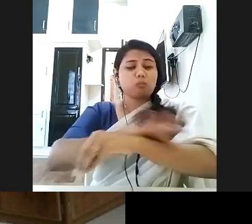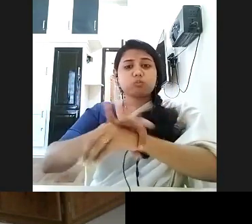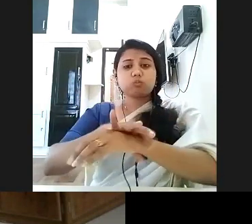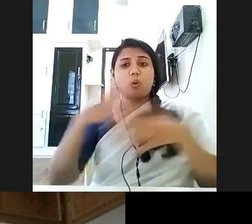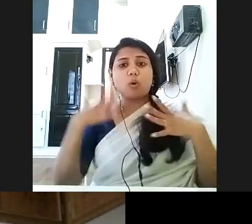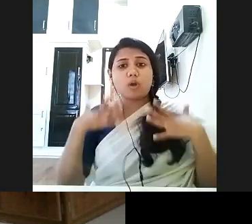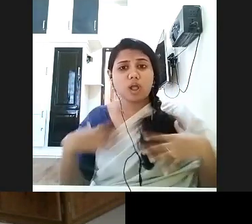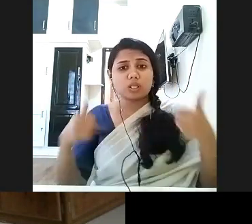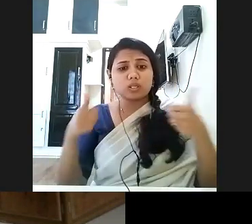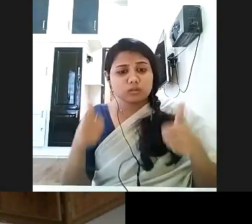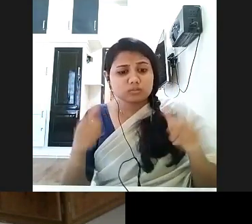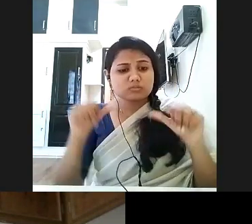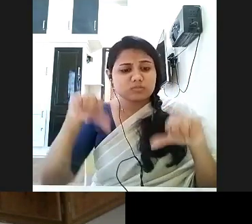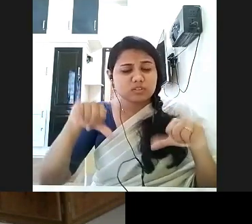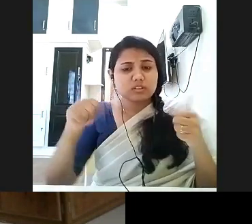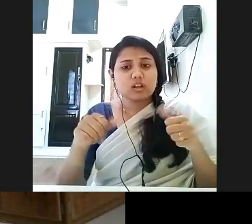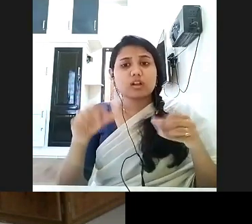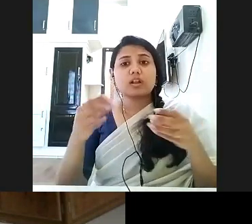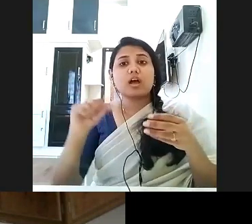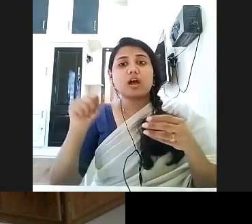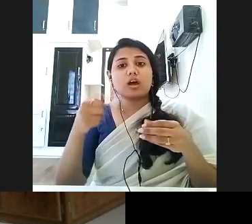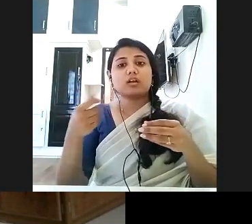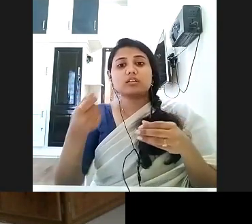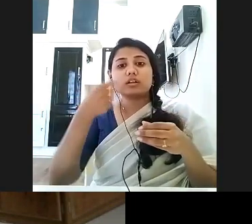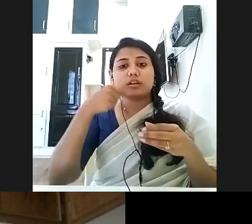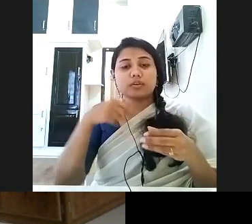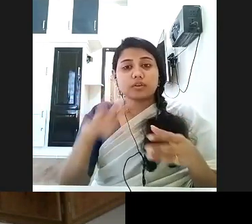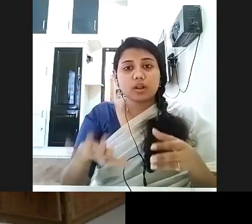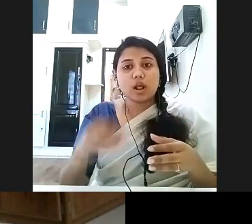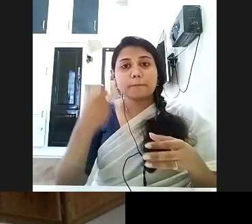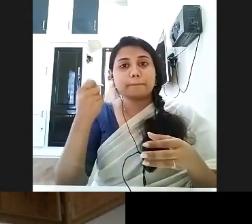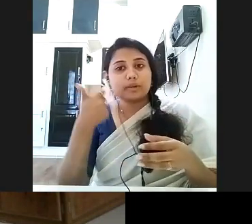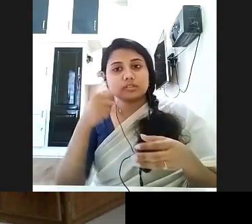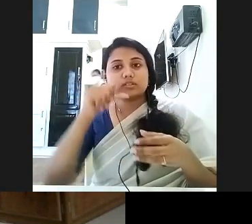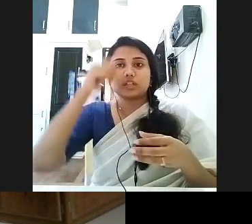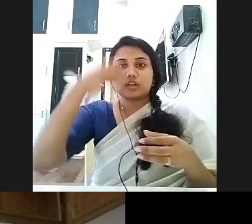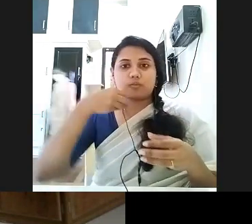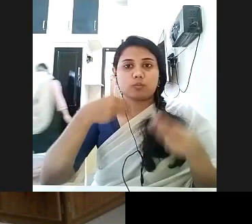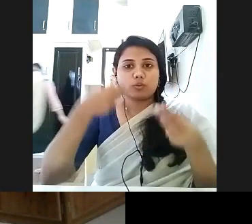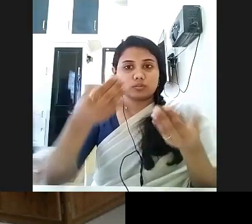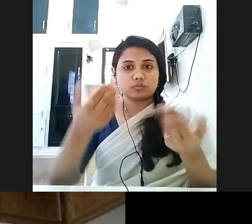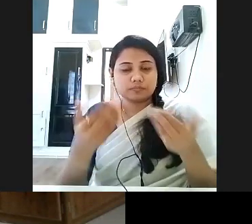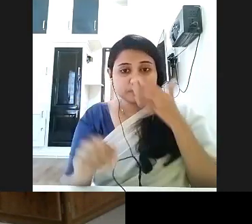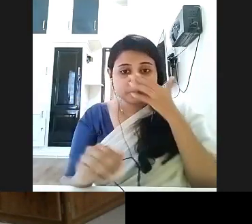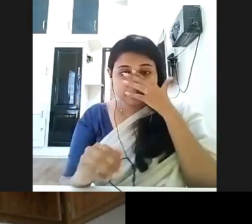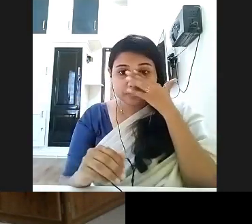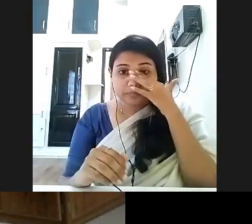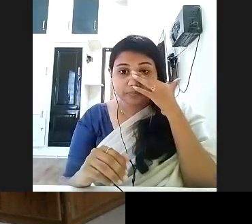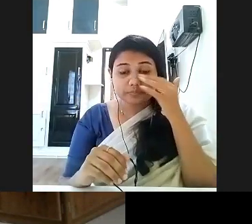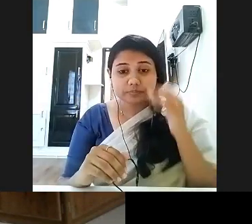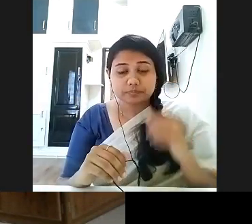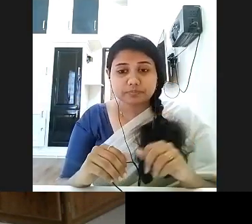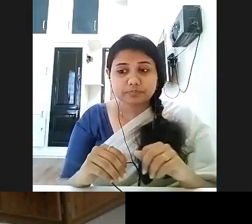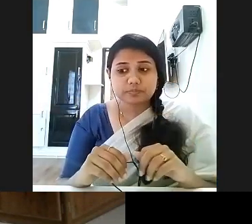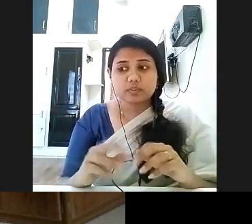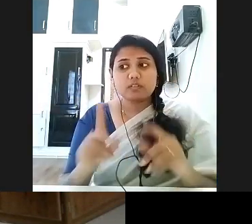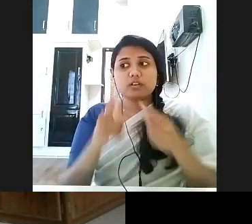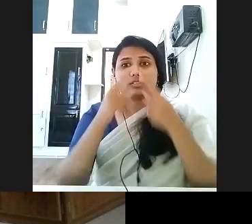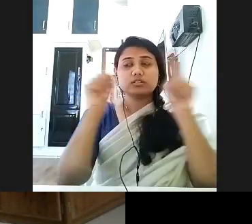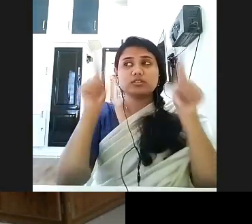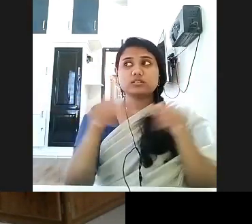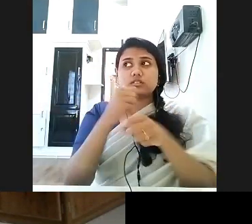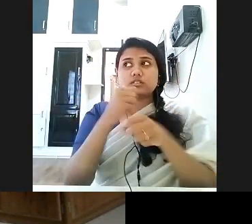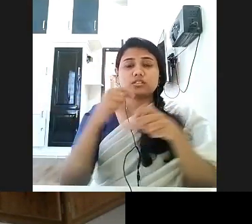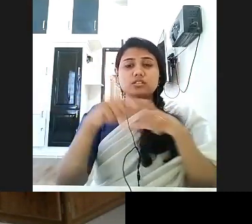നമുക്ക് സോളിൻഡ്രോണേറ്റും കാര്യങ്ങളൊക്കെ കൊടുക്കേണ്ട ആവശ്യമായിട്ട് ഉണ്ടാവും. മോന് ആദ്യം ജനറ്റിക് ടെസ്റ്റ്